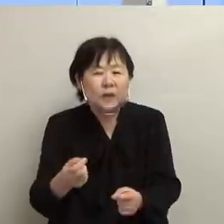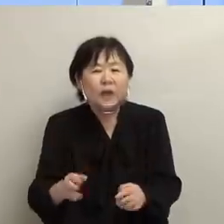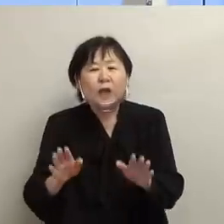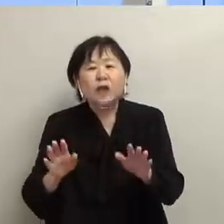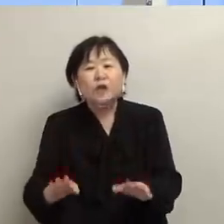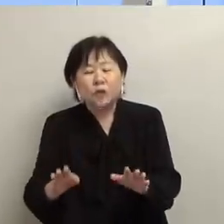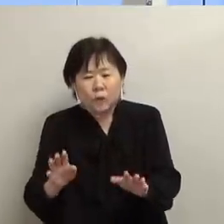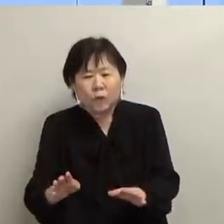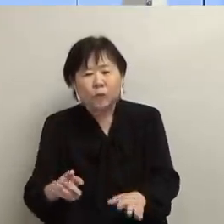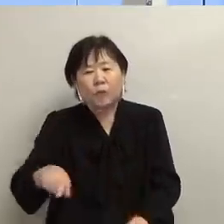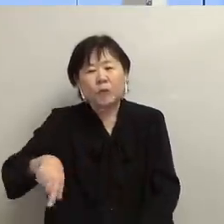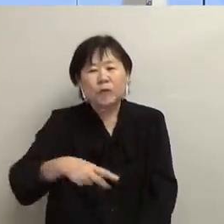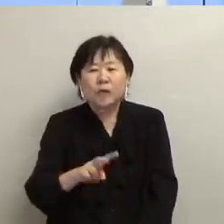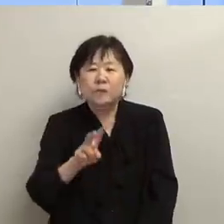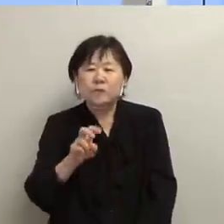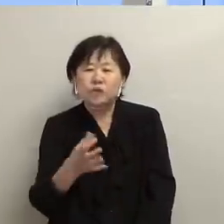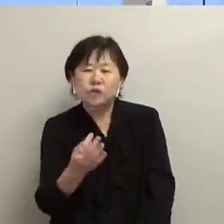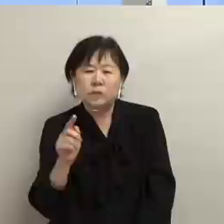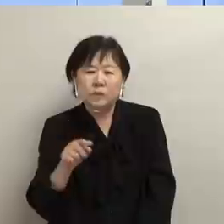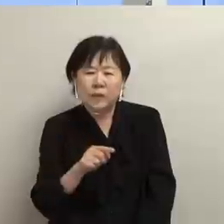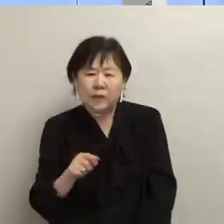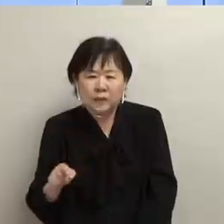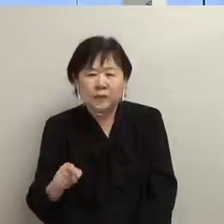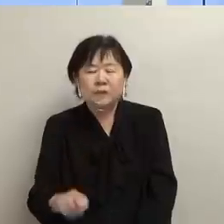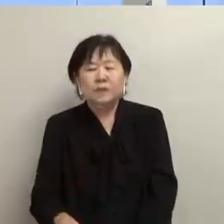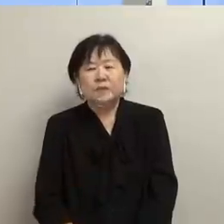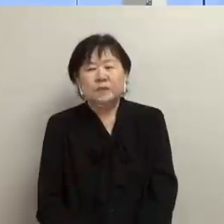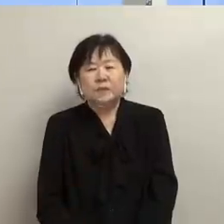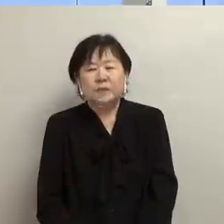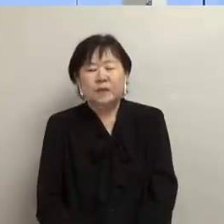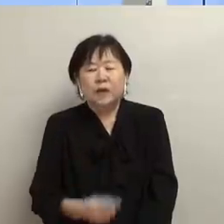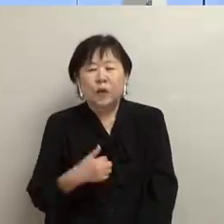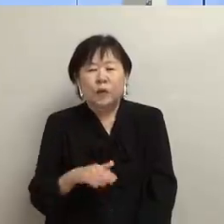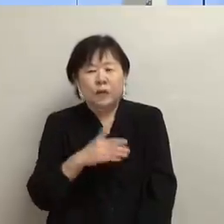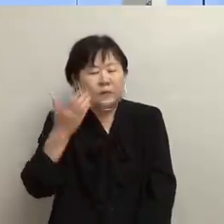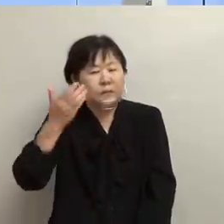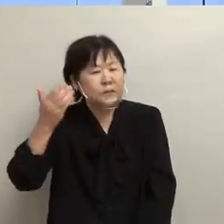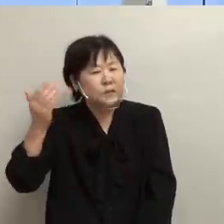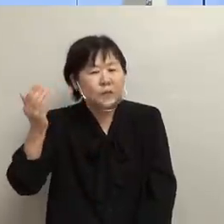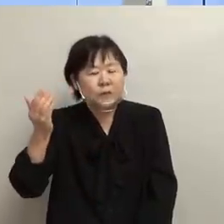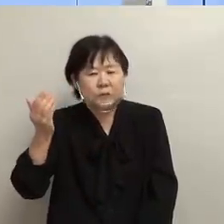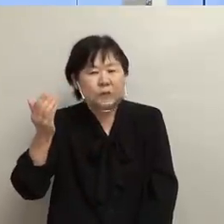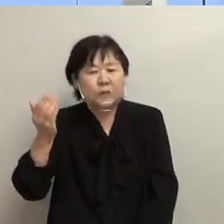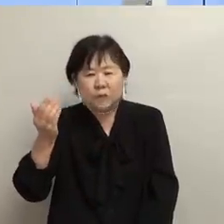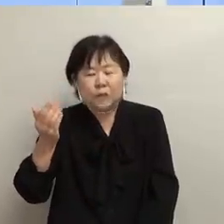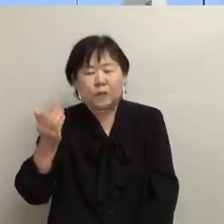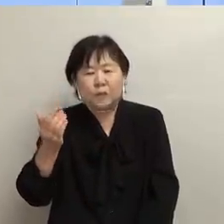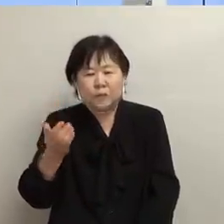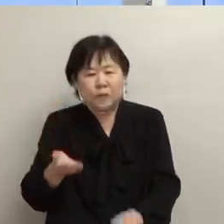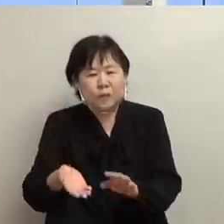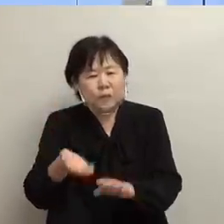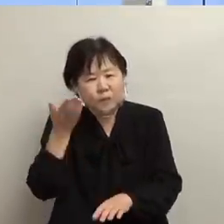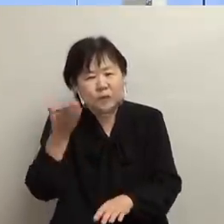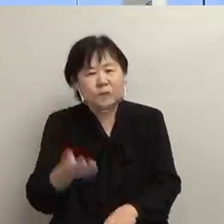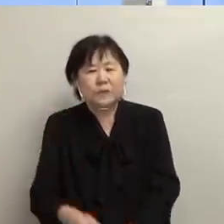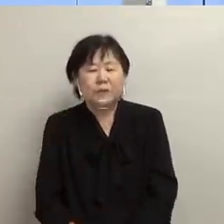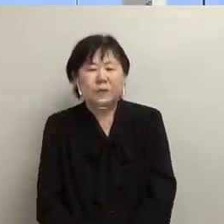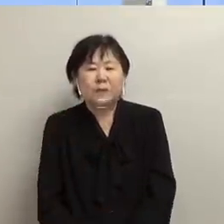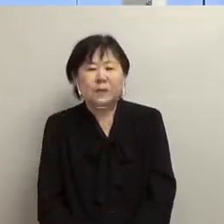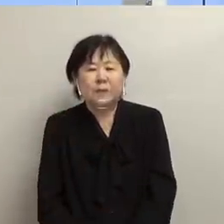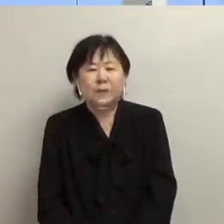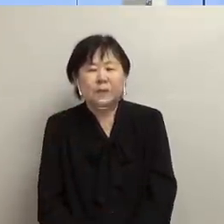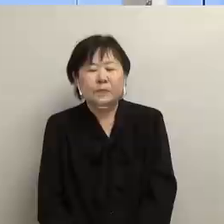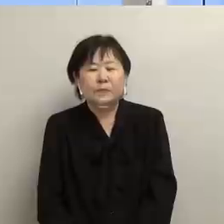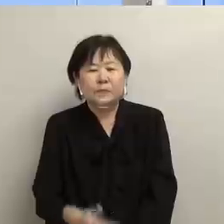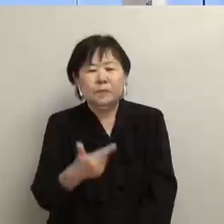127人ですよねですからここはもう我々の政党をはるかに超えている所がありますでっ向かいます気に問答さん